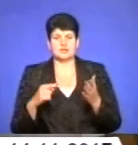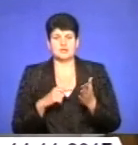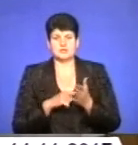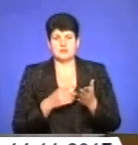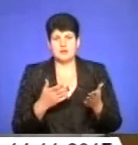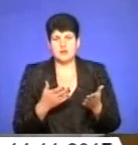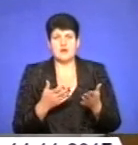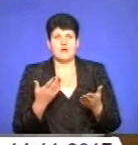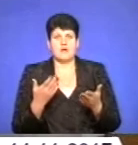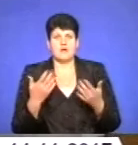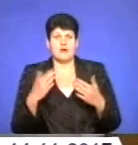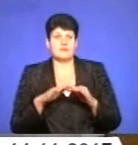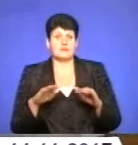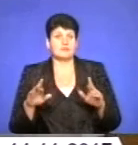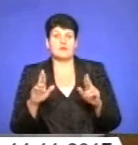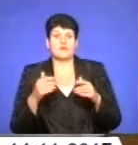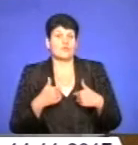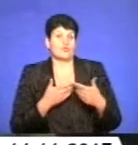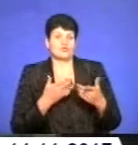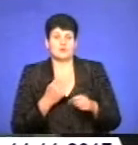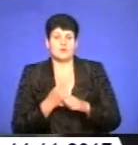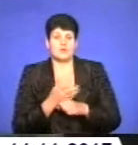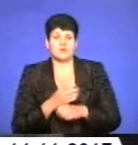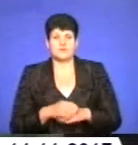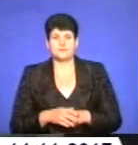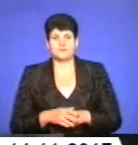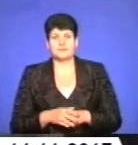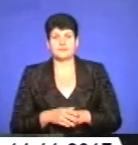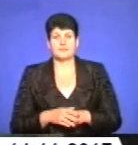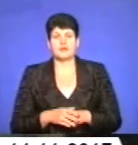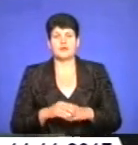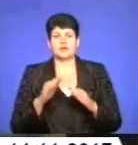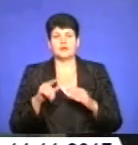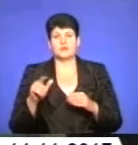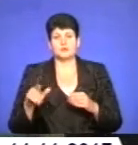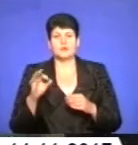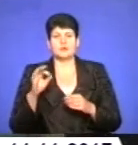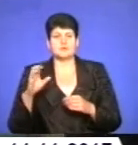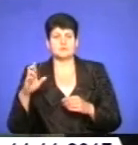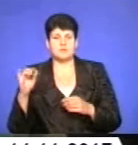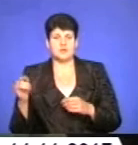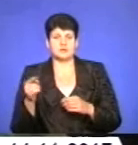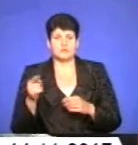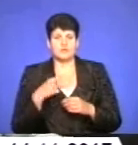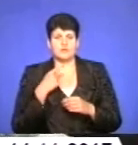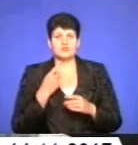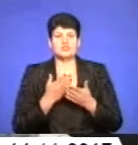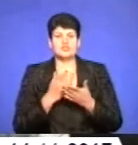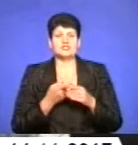А це вже собі діти як схочуть, так зроблять. Мешканці ОСББ Тернополя цікавляться, чи не є такі норми